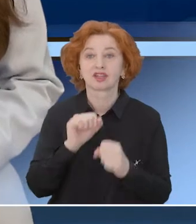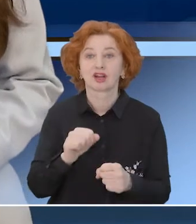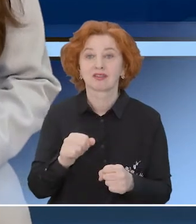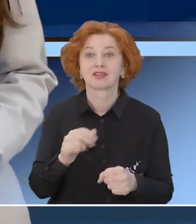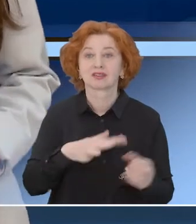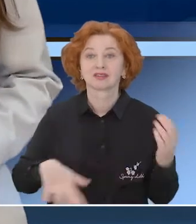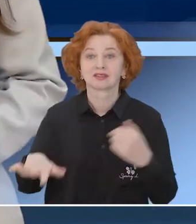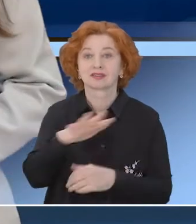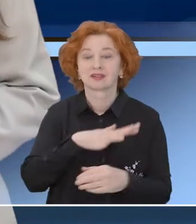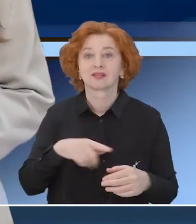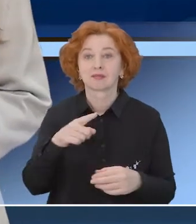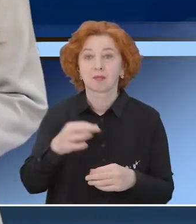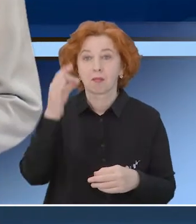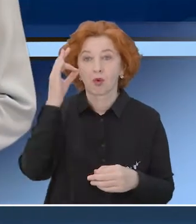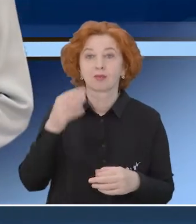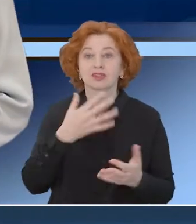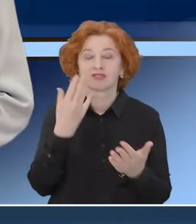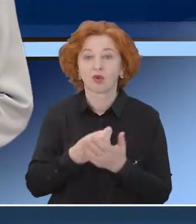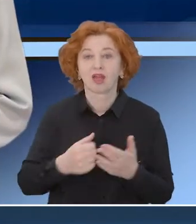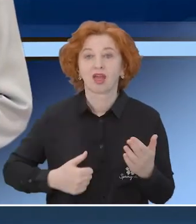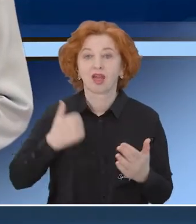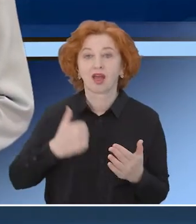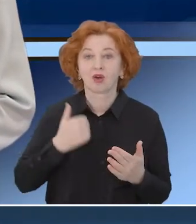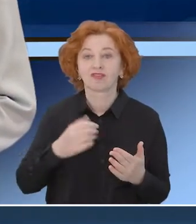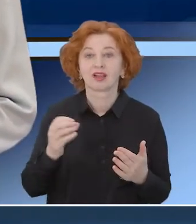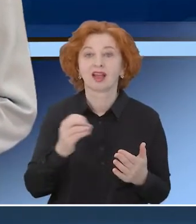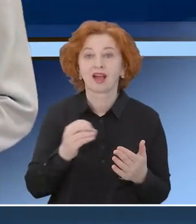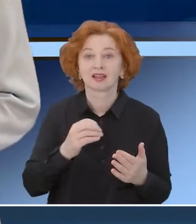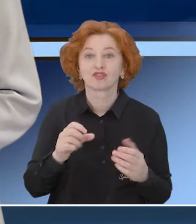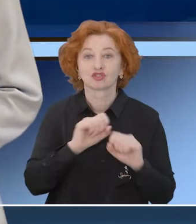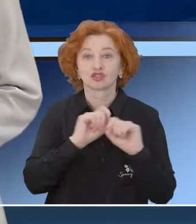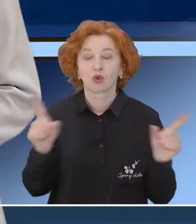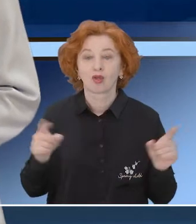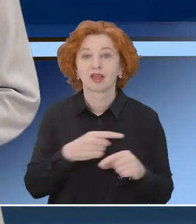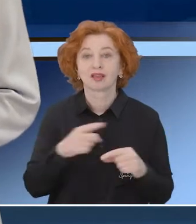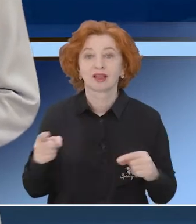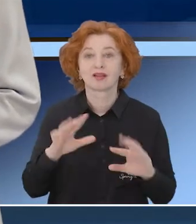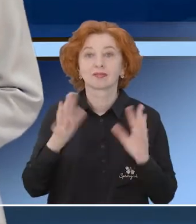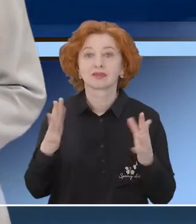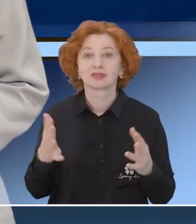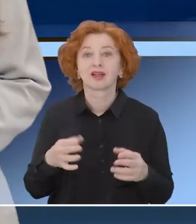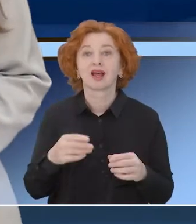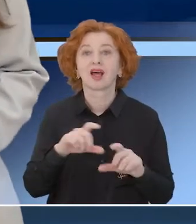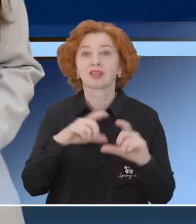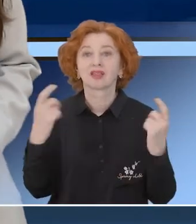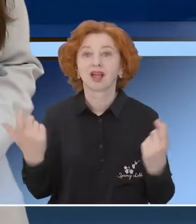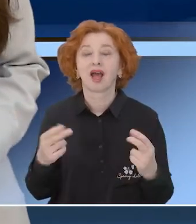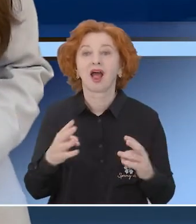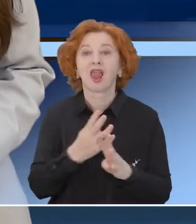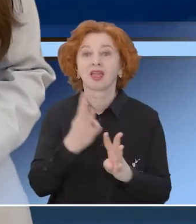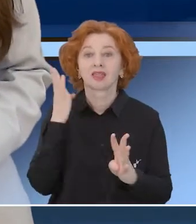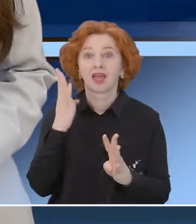землю. Да, этот район действительно помнит своих героев. В Екатериновской средней школе на днях состоялась торжественная